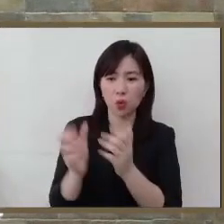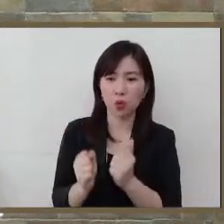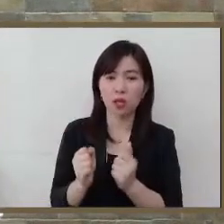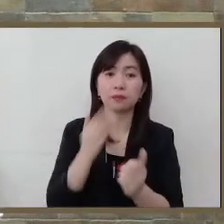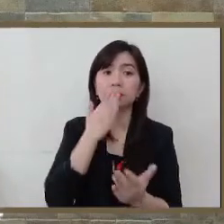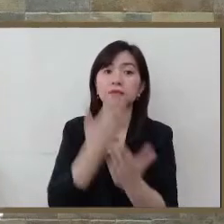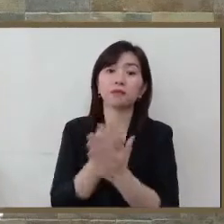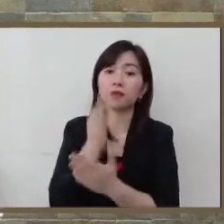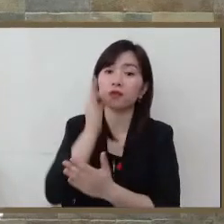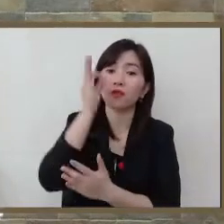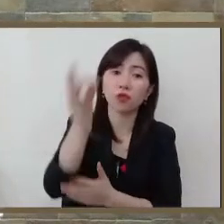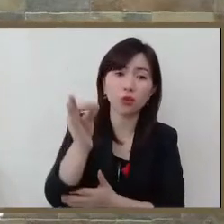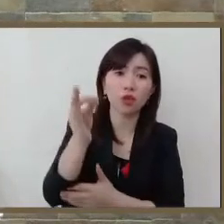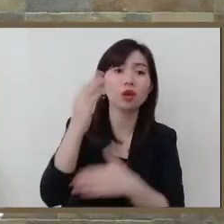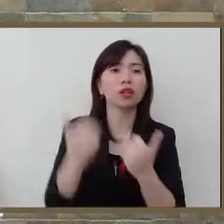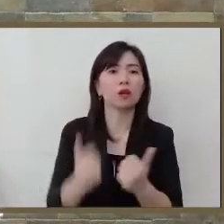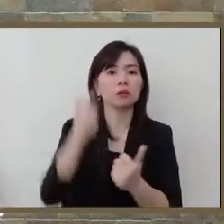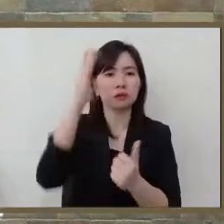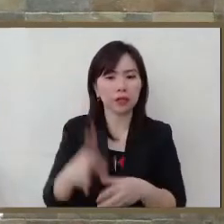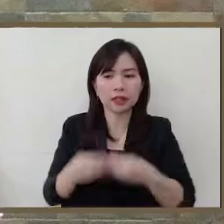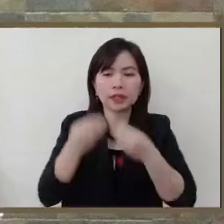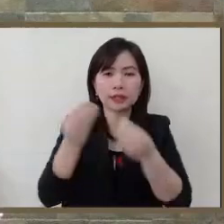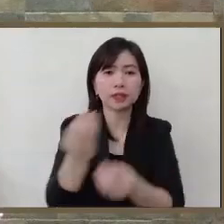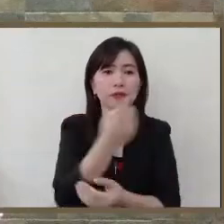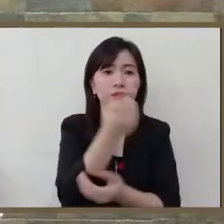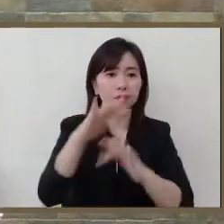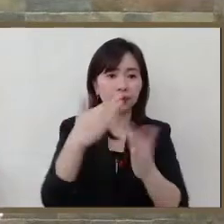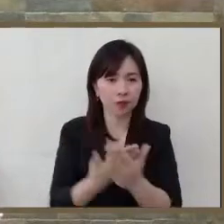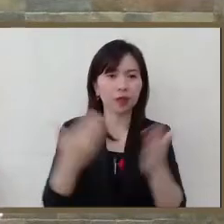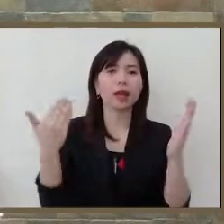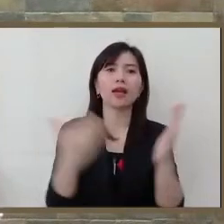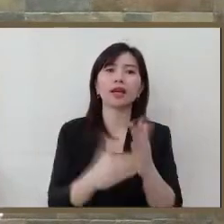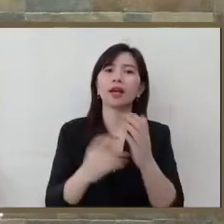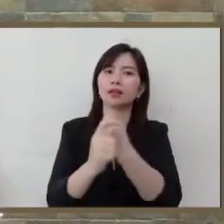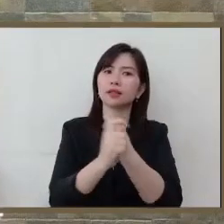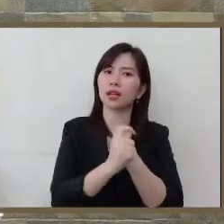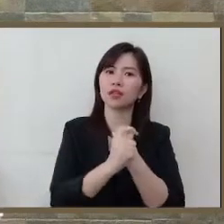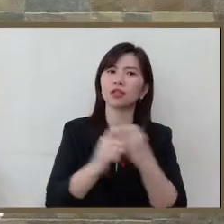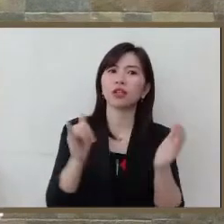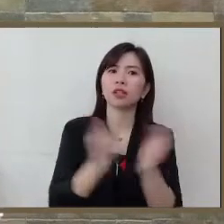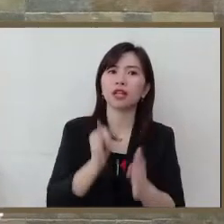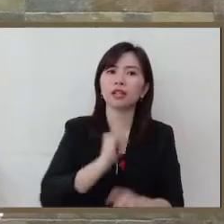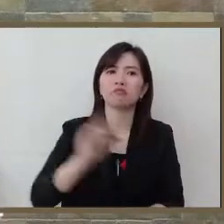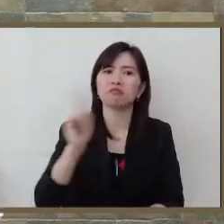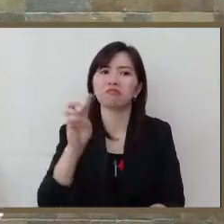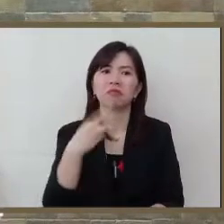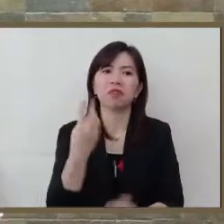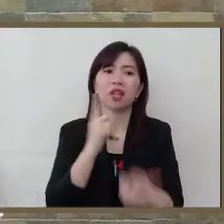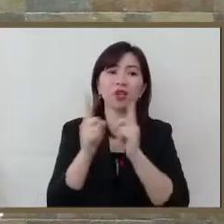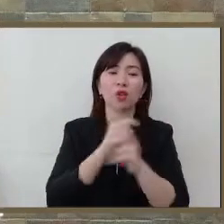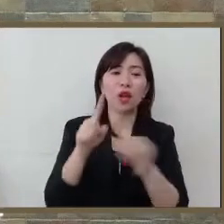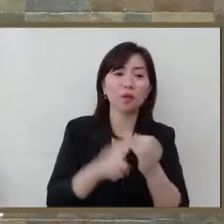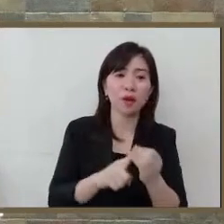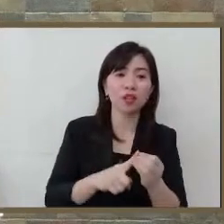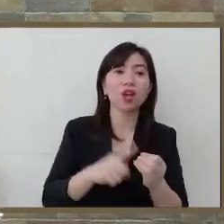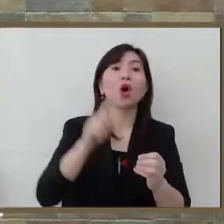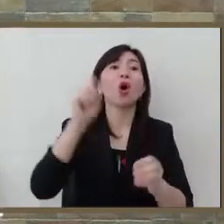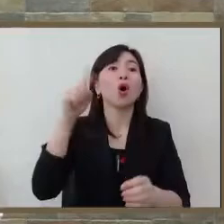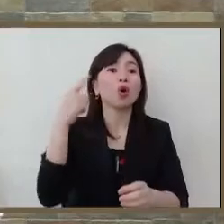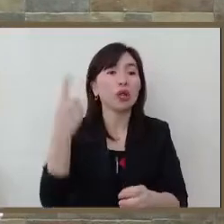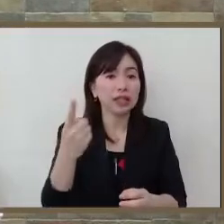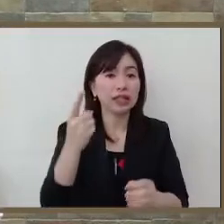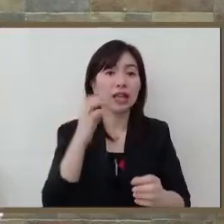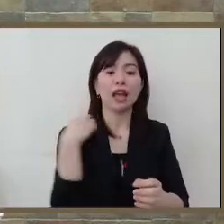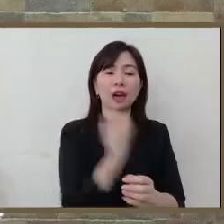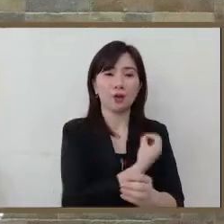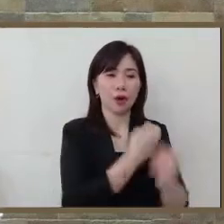iyo ang treasure na yan. Young people, the treasure that I'm talking about is none other than yung libro na hawak mo